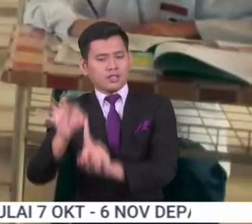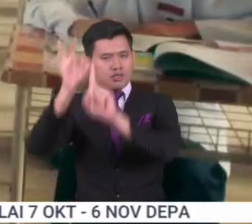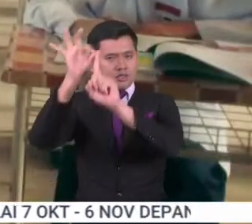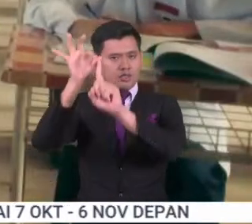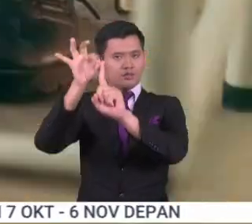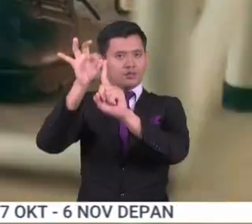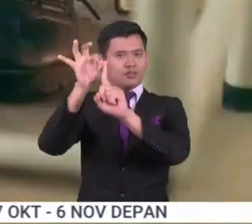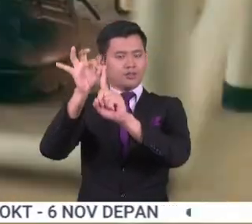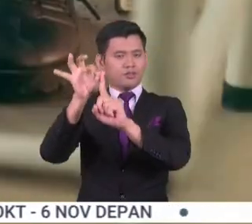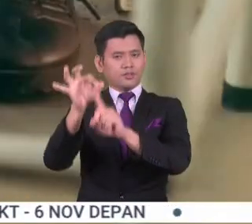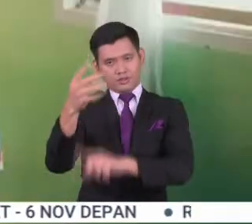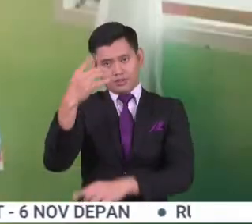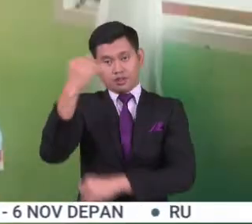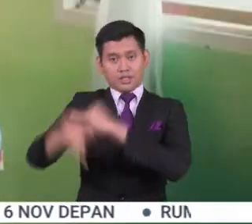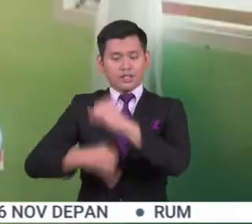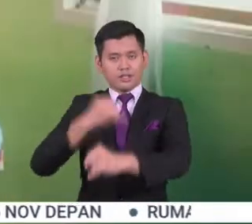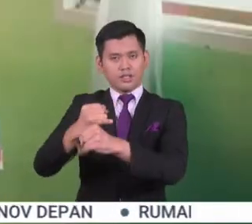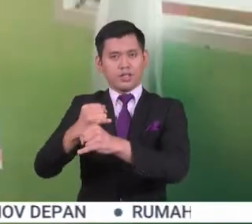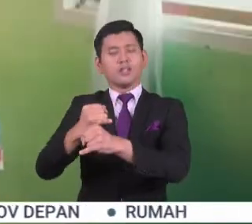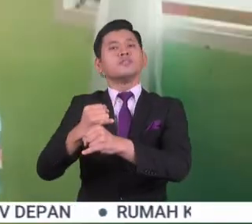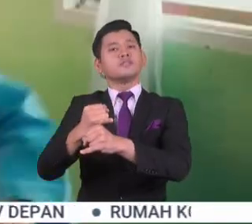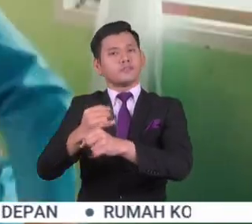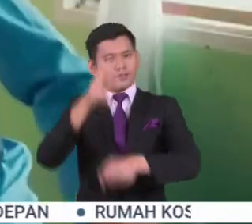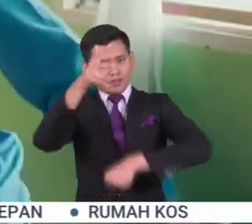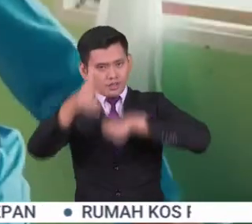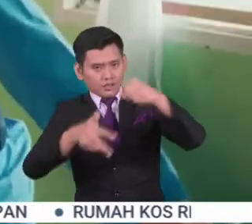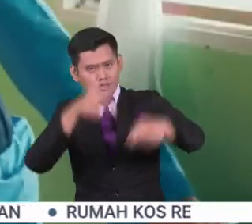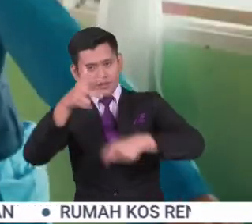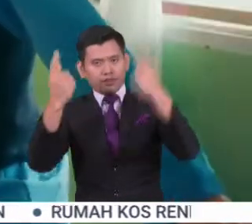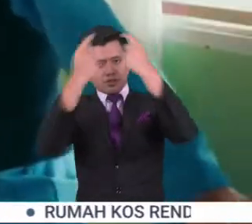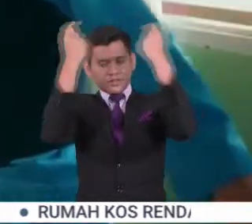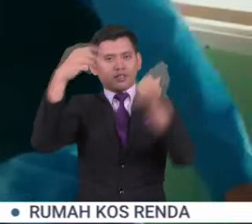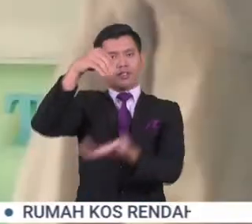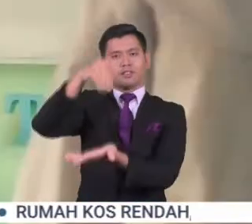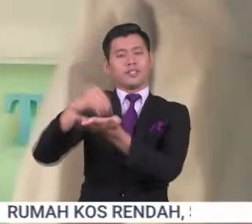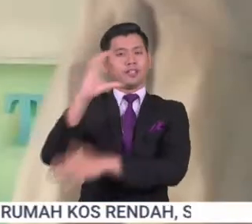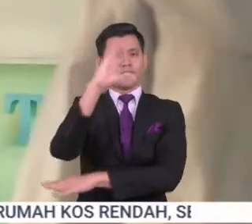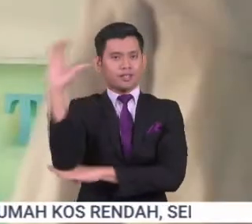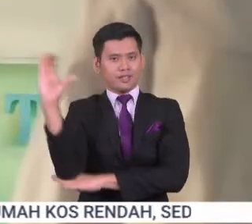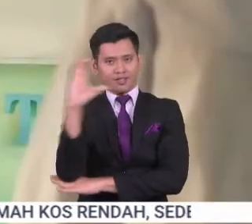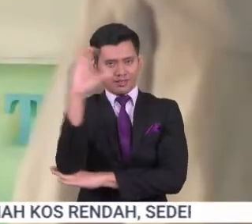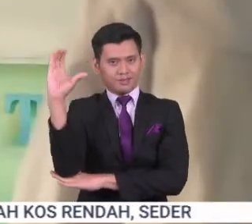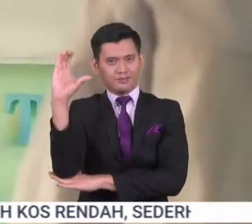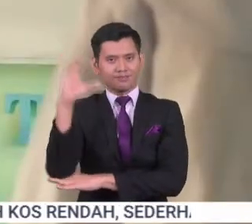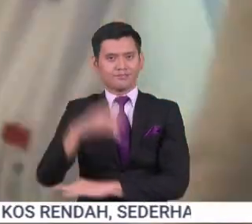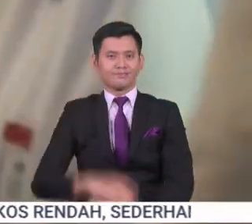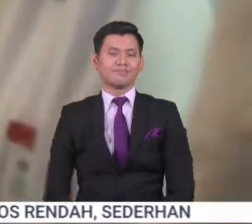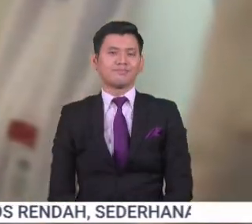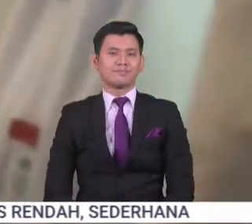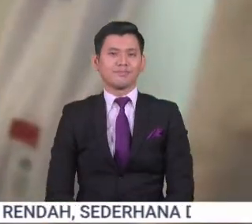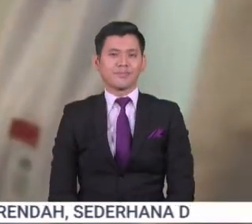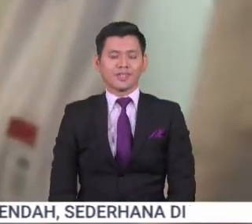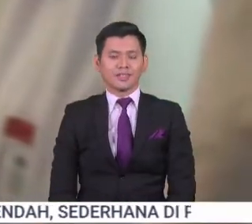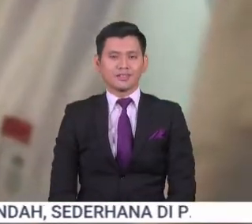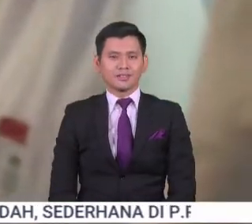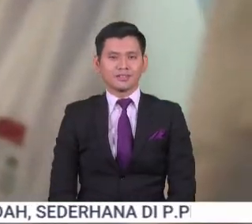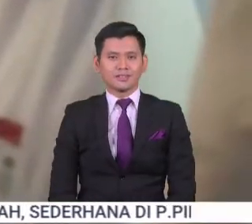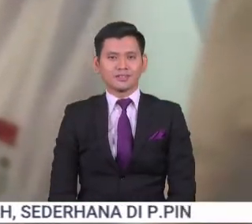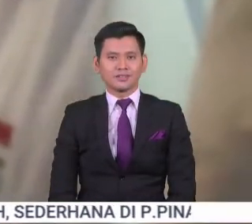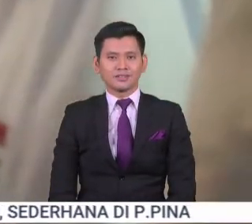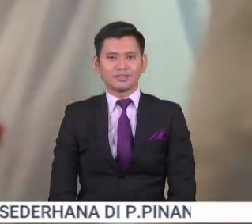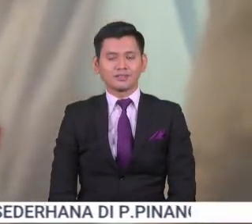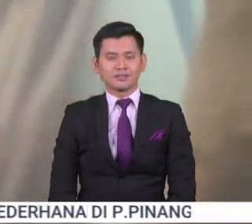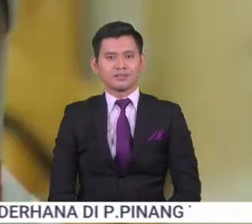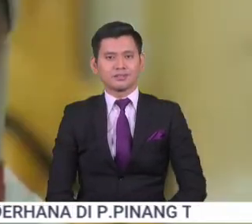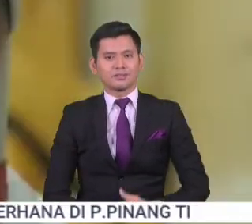di Fantasia International Film Festival ke-27 di Kanada. Patutlah bagi tahu dia. Buat apa? Kan